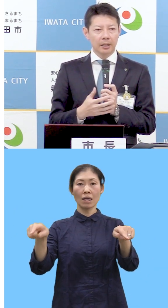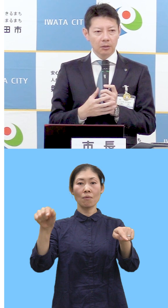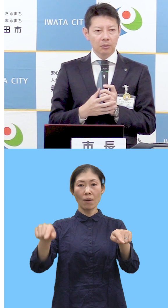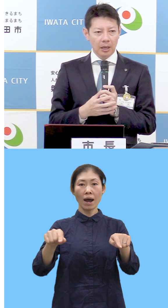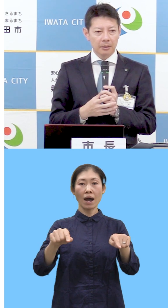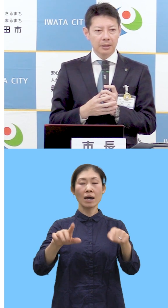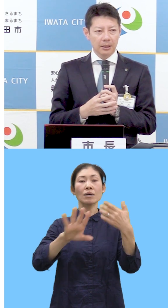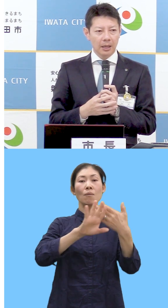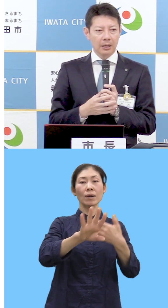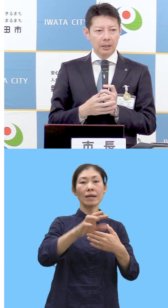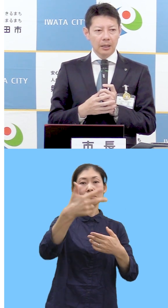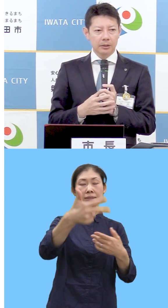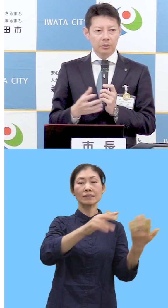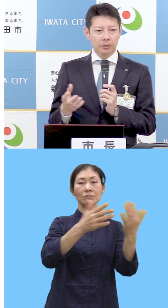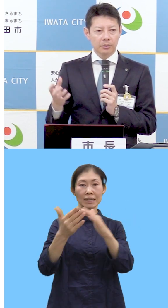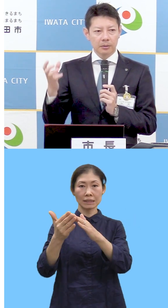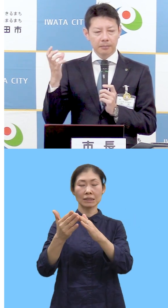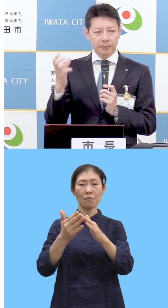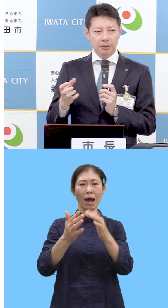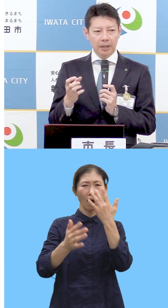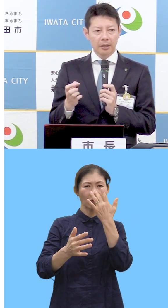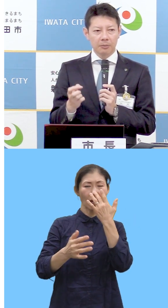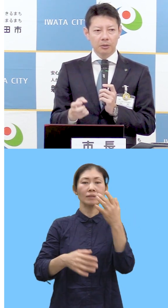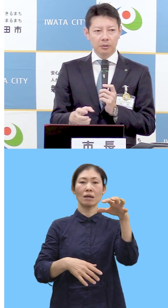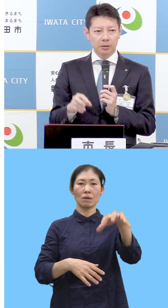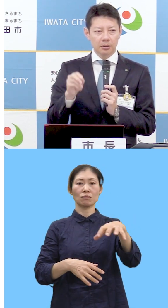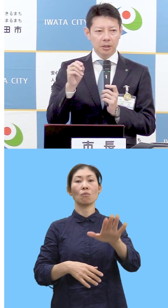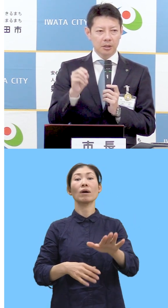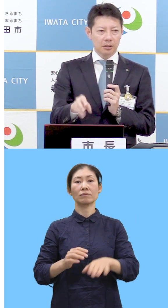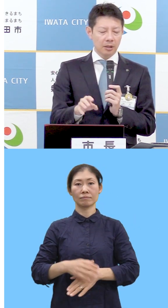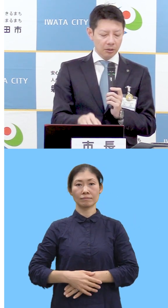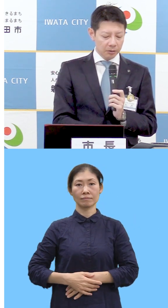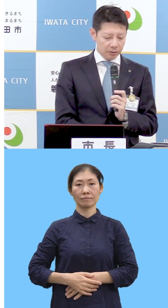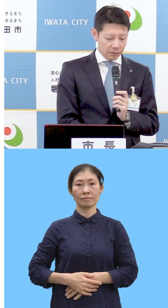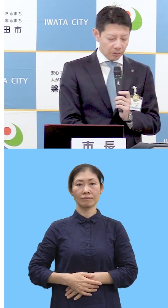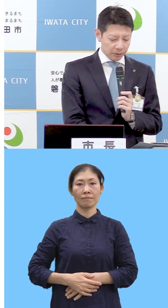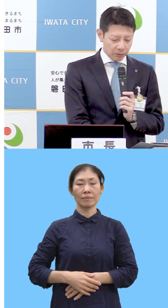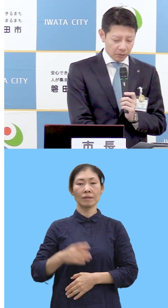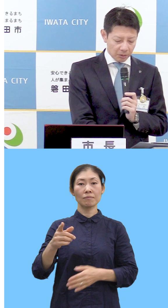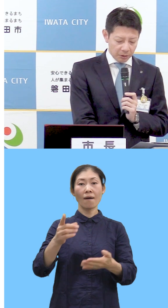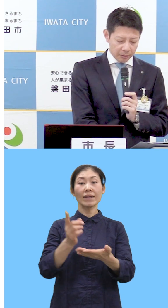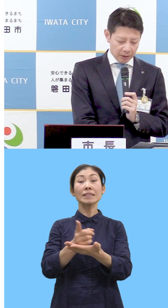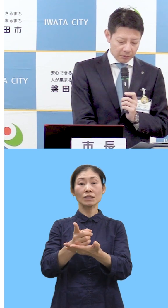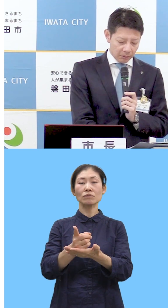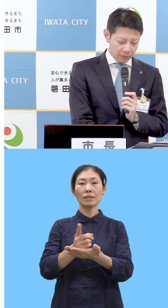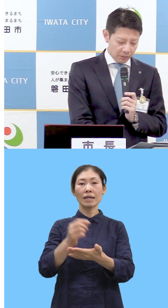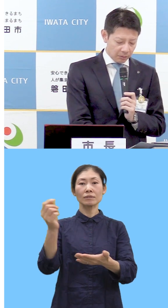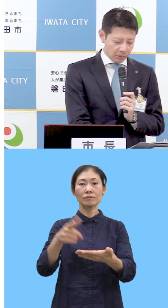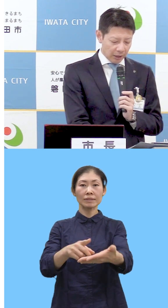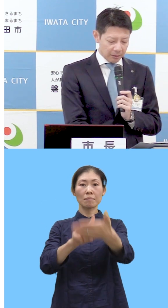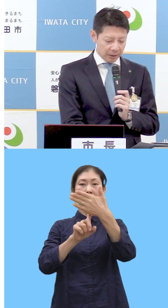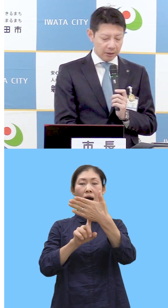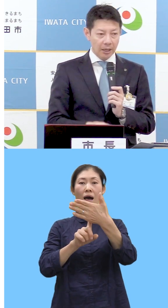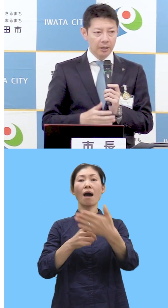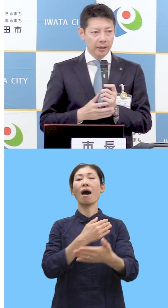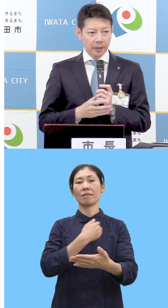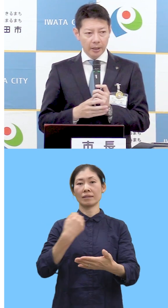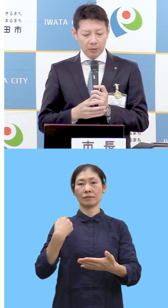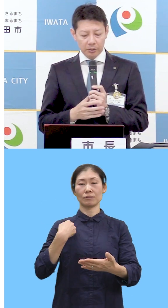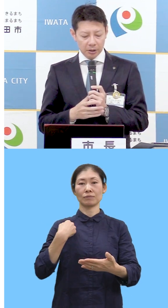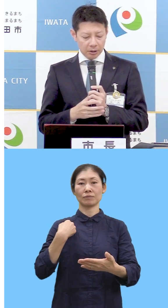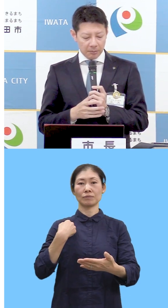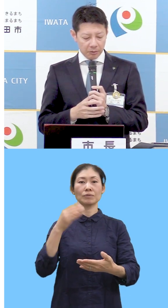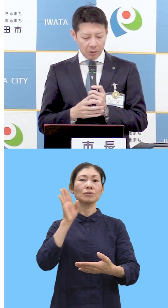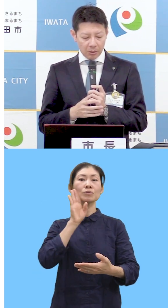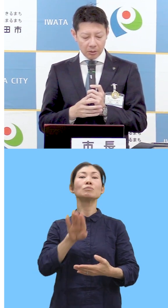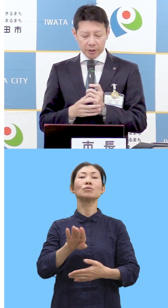わからないところがありますから、その言われたものをすぐに地図で表示するとか、そういうこともできるということでありまして、